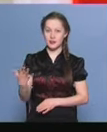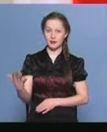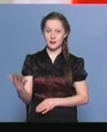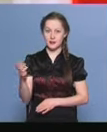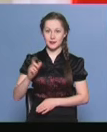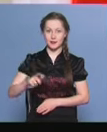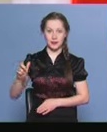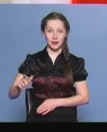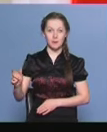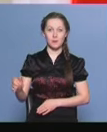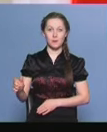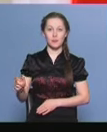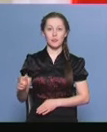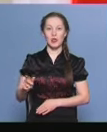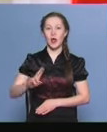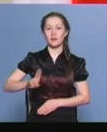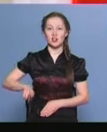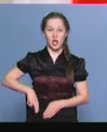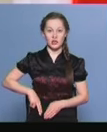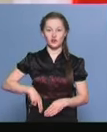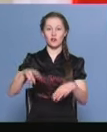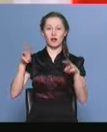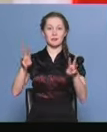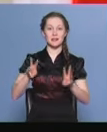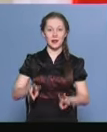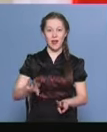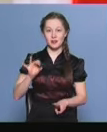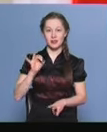значит, служащих в правительстве и в администрации, и по